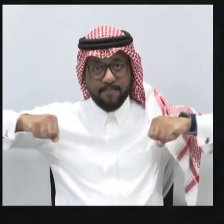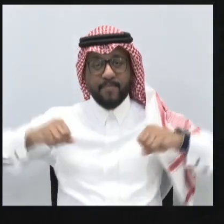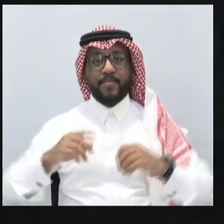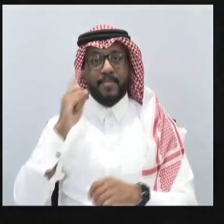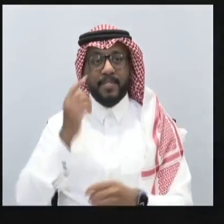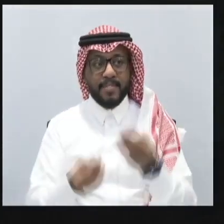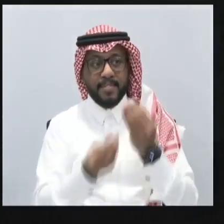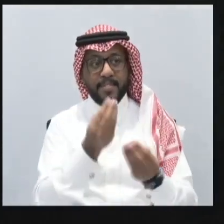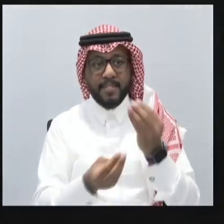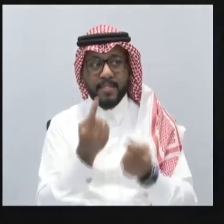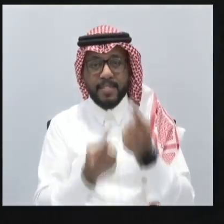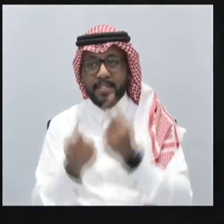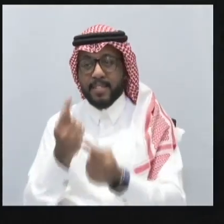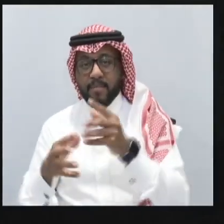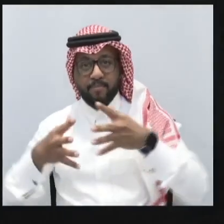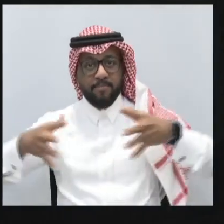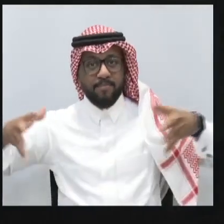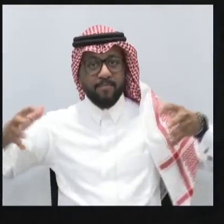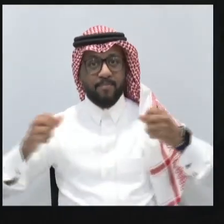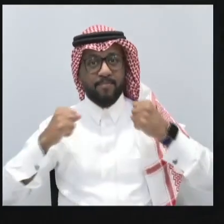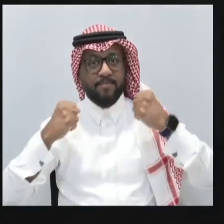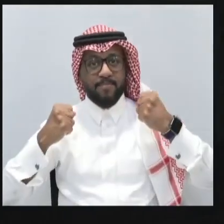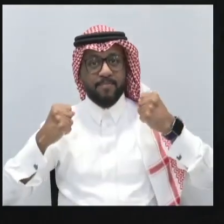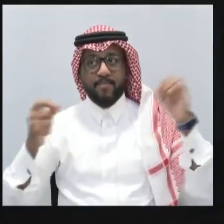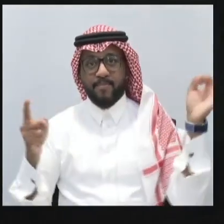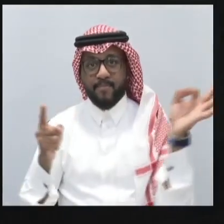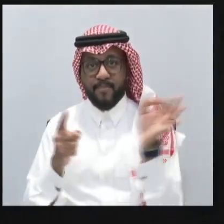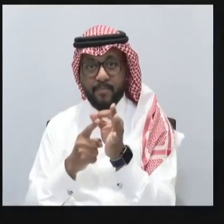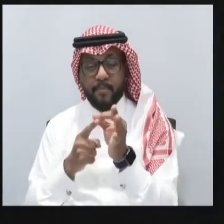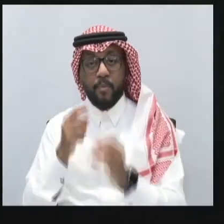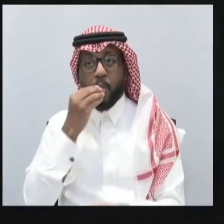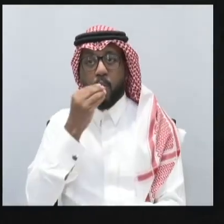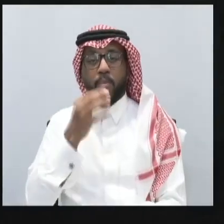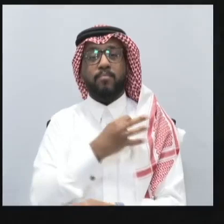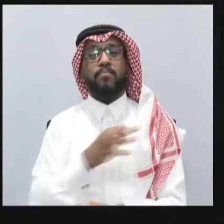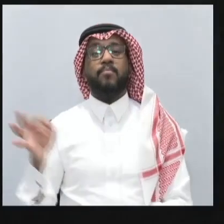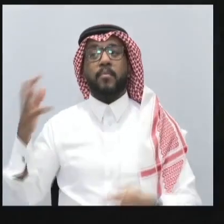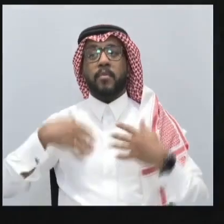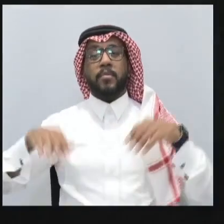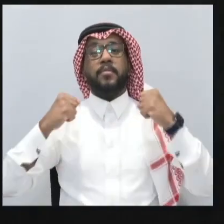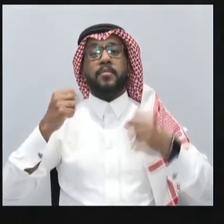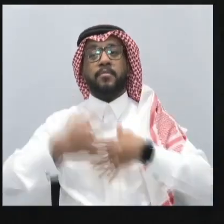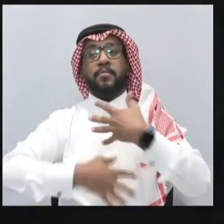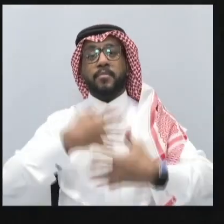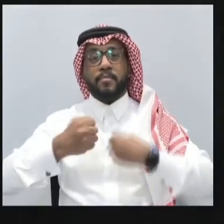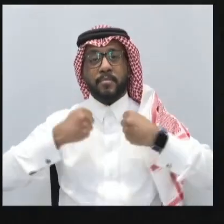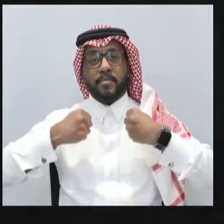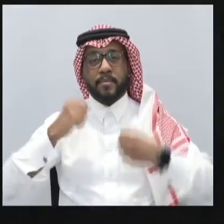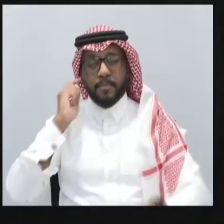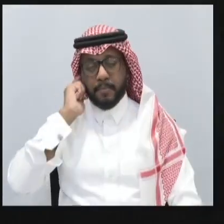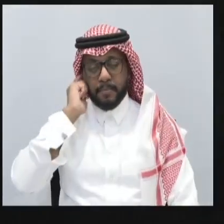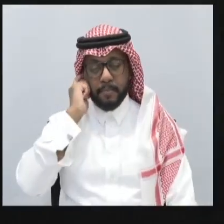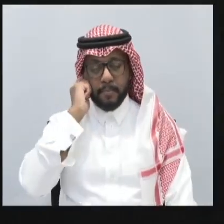على العشب على النبات تاخذ طاقتها اذا اكلت ايش العشب اذا تغذت